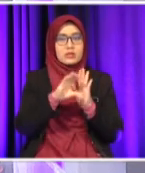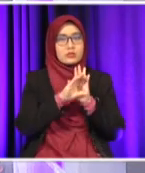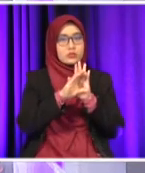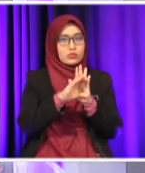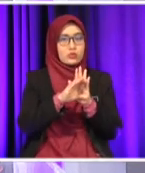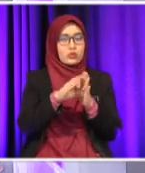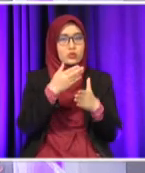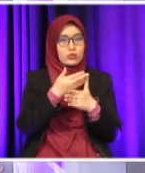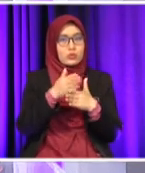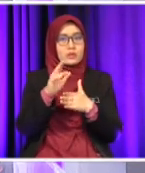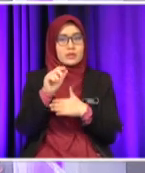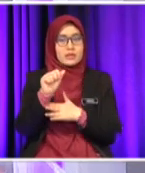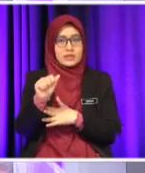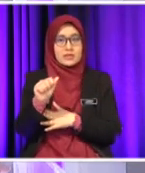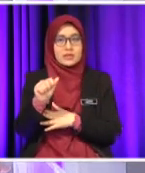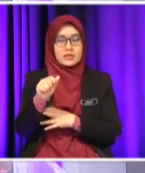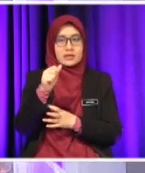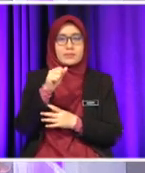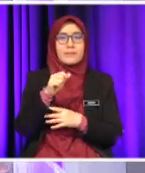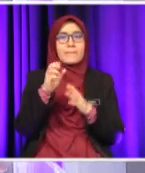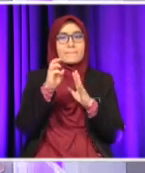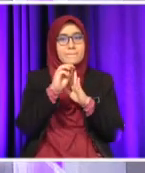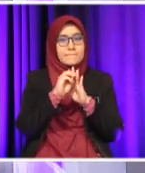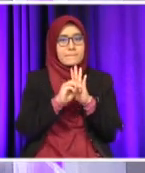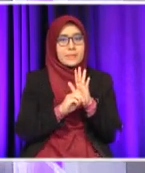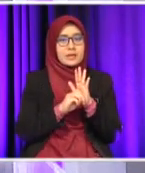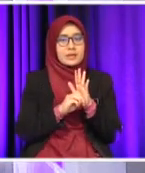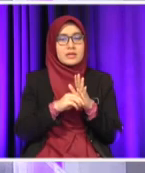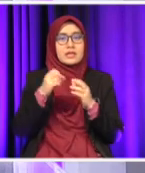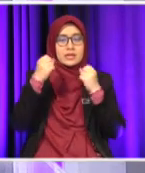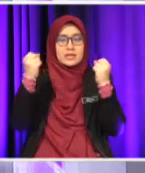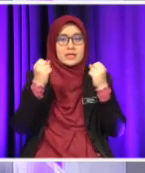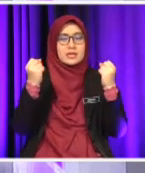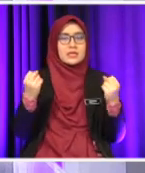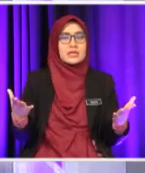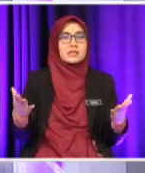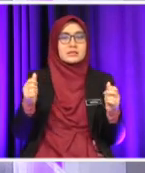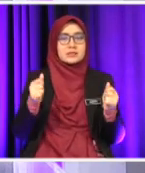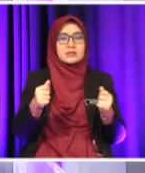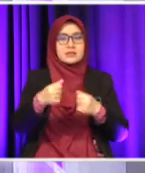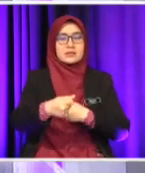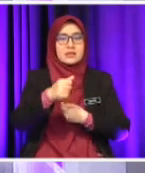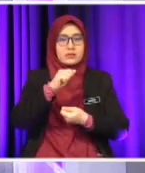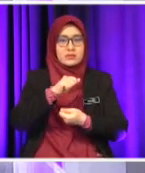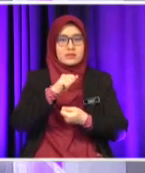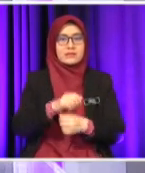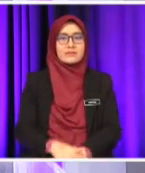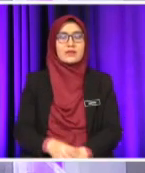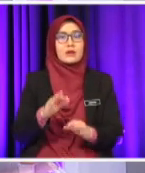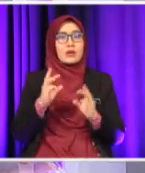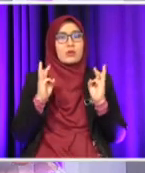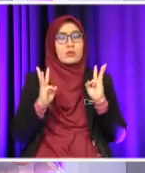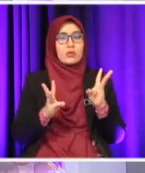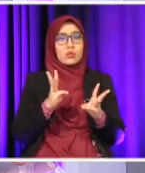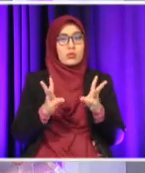berkenaan menghias akuarium Mungkin ada yang mengatakan Allah senang bahagia nih Walaupun senang Ingat jangan kita